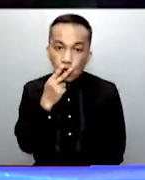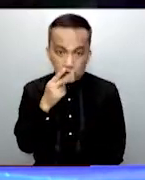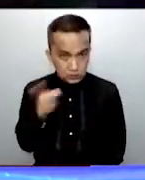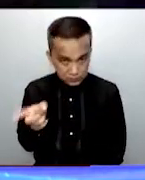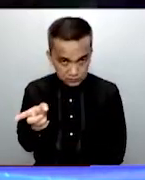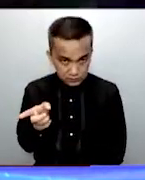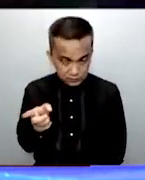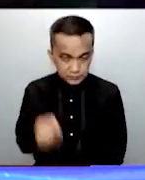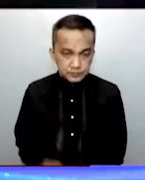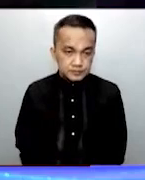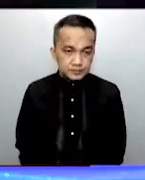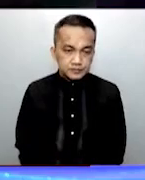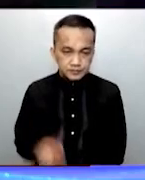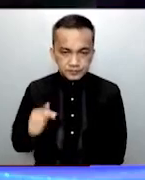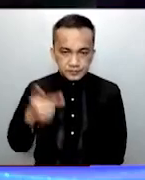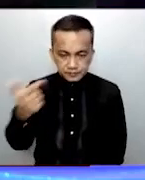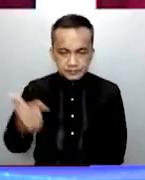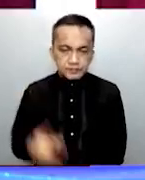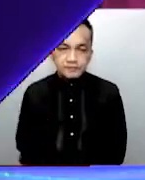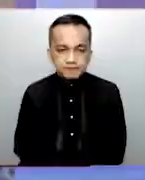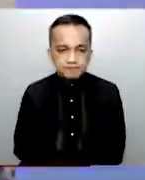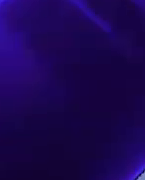Nasa front line ng balita niyan si Faith Del Mundo.